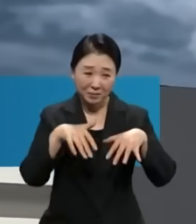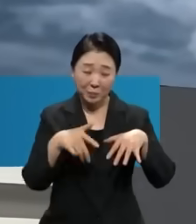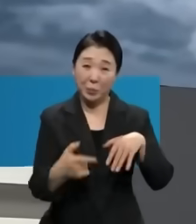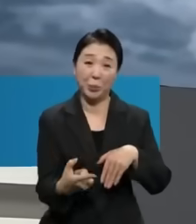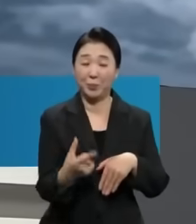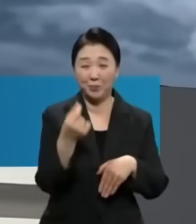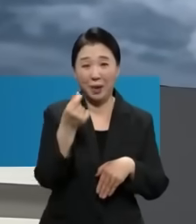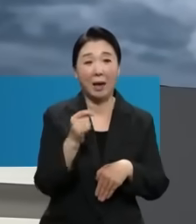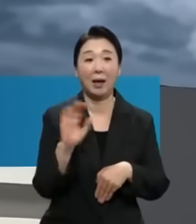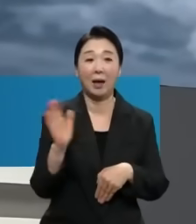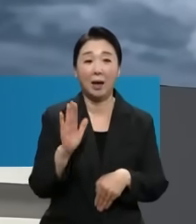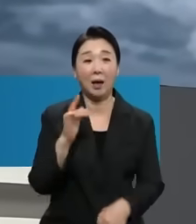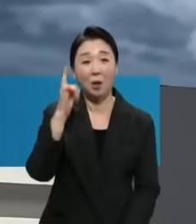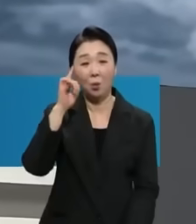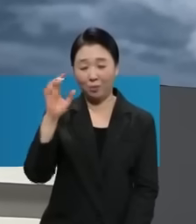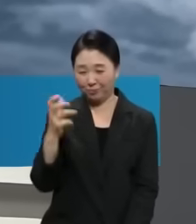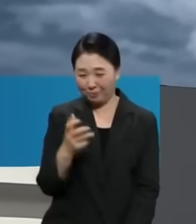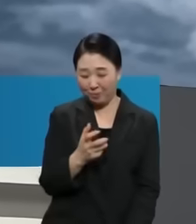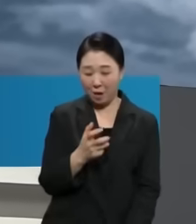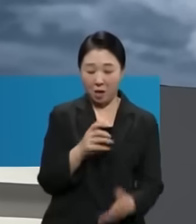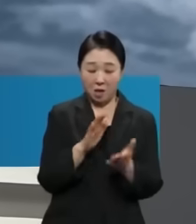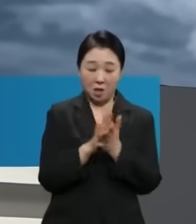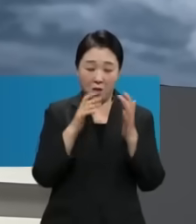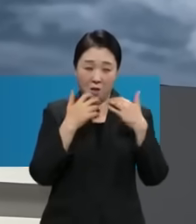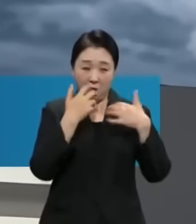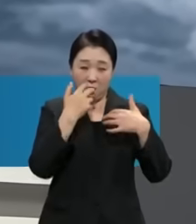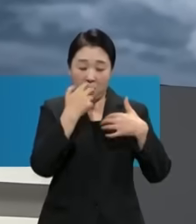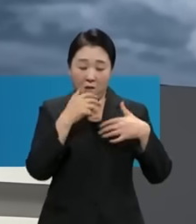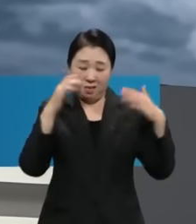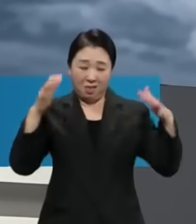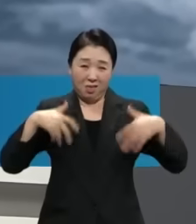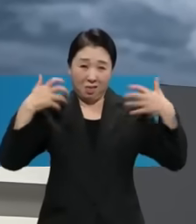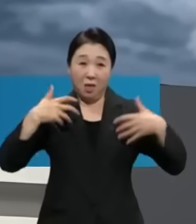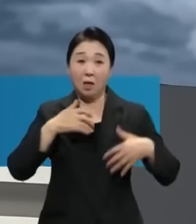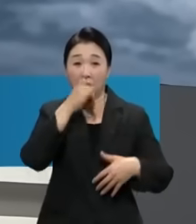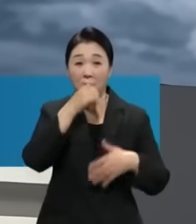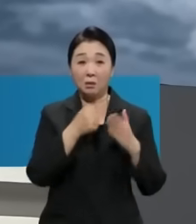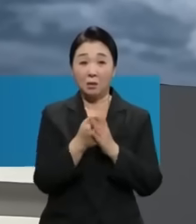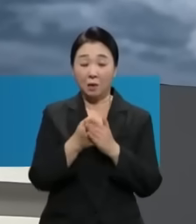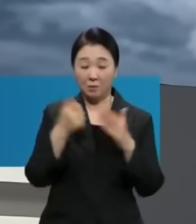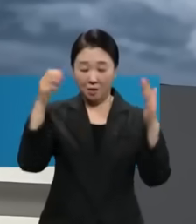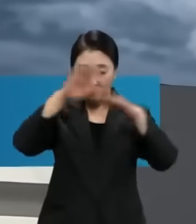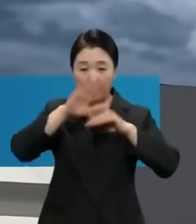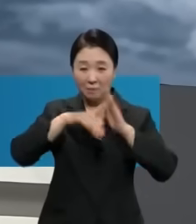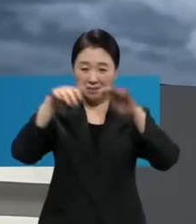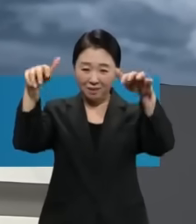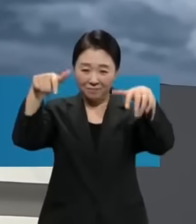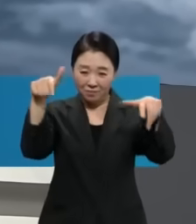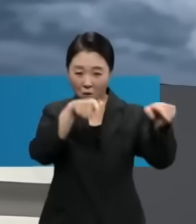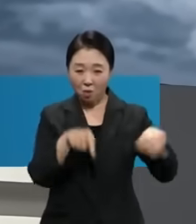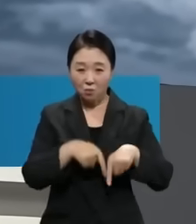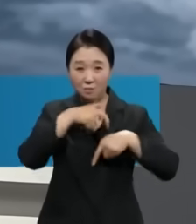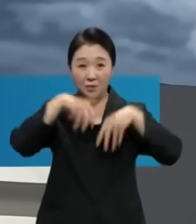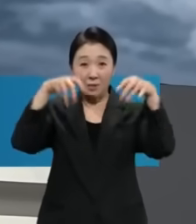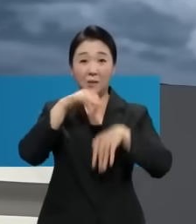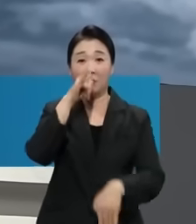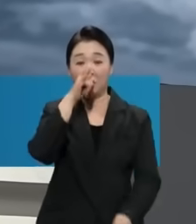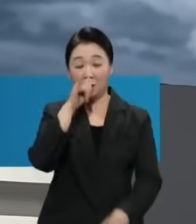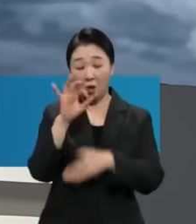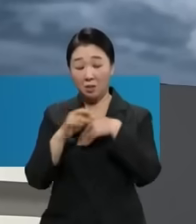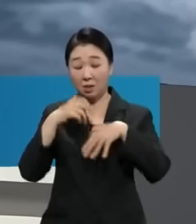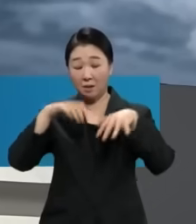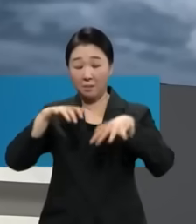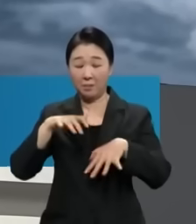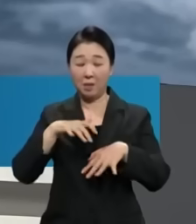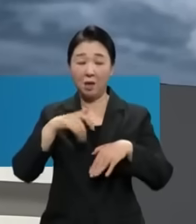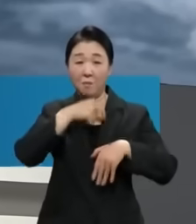아닙니다. 태풍이 몰고 온 뜨겁고 습한 공기 탓에 밤새 전국 곳곳에 많은 비가 내렸고 특히 서해안엔 호우경보도